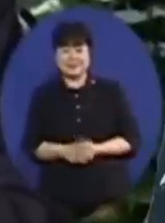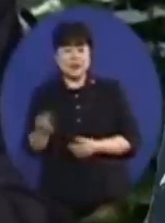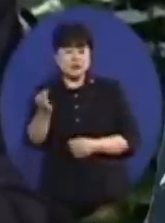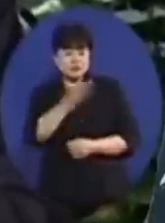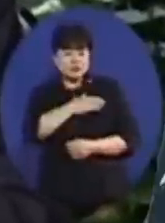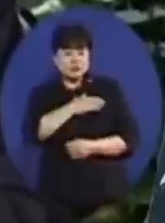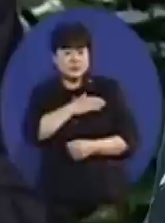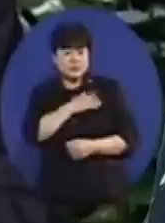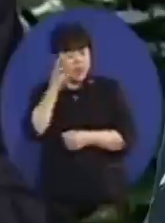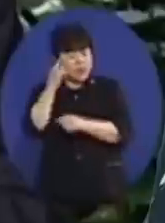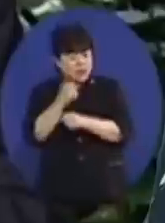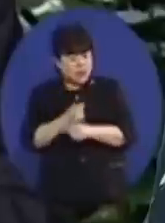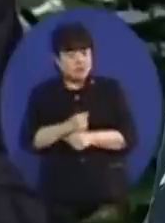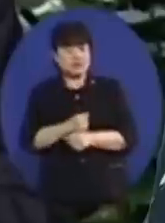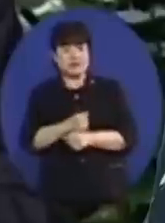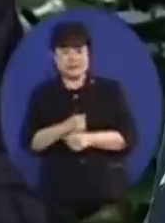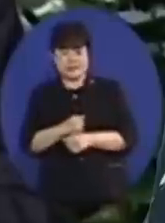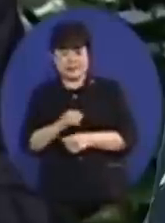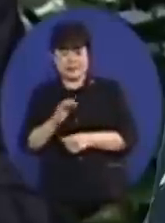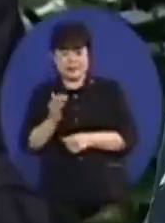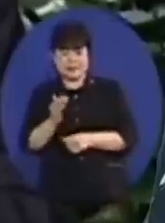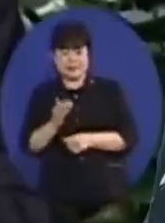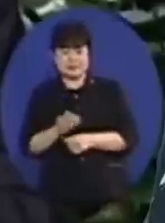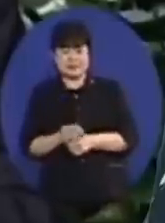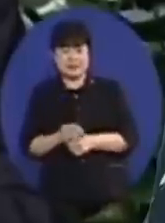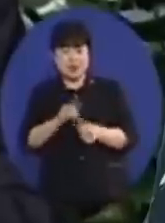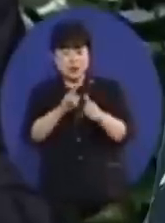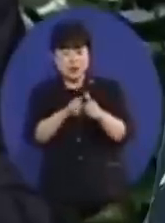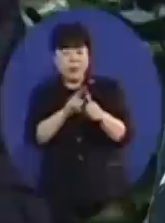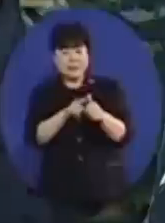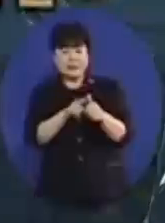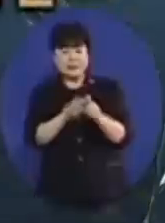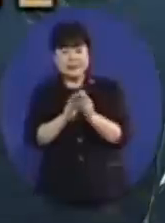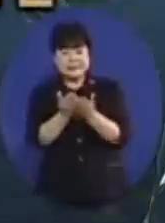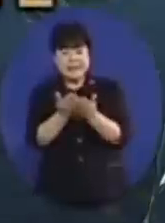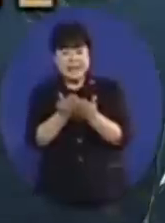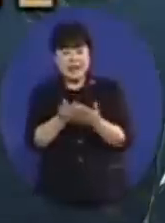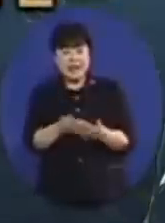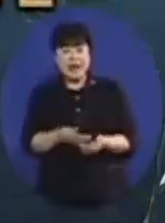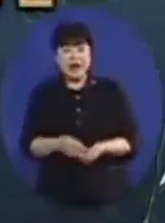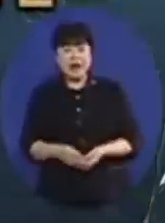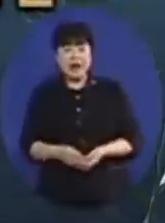부자를 연구하여 유명하게 된 토마스 스탠딩에 대하여